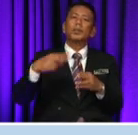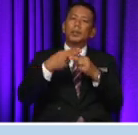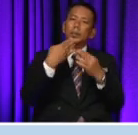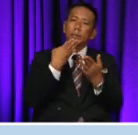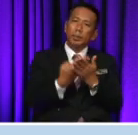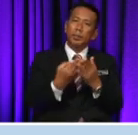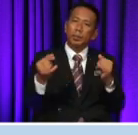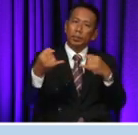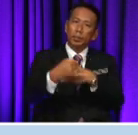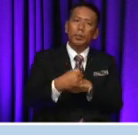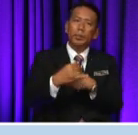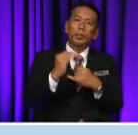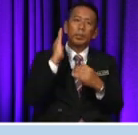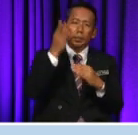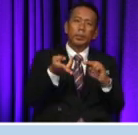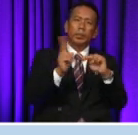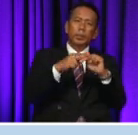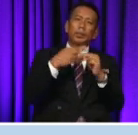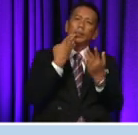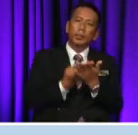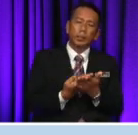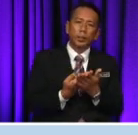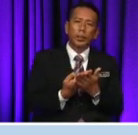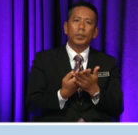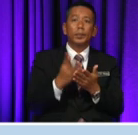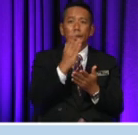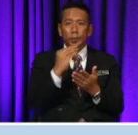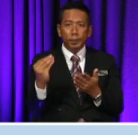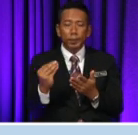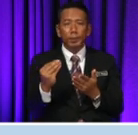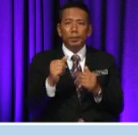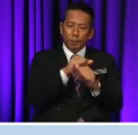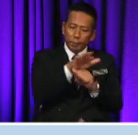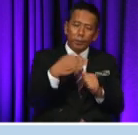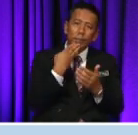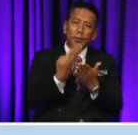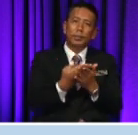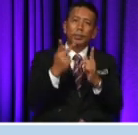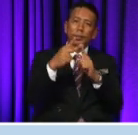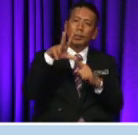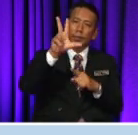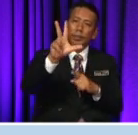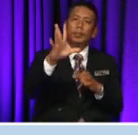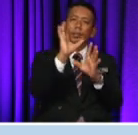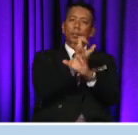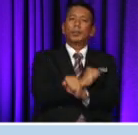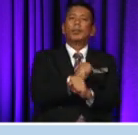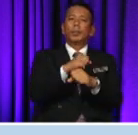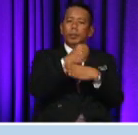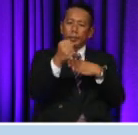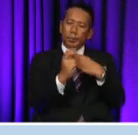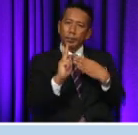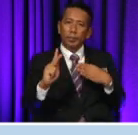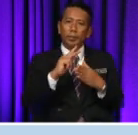pun akan bertambah baik dan sebagainya dan kesan baik yang ketiga adalah dapat menyelesaikan